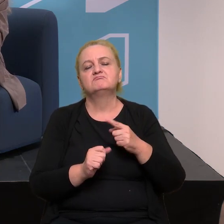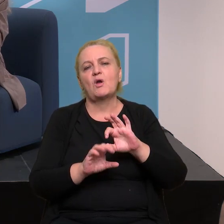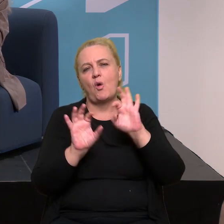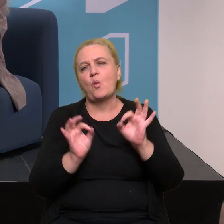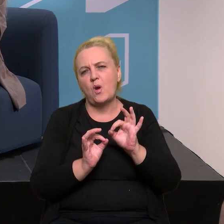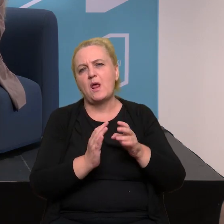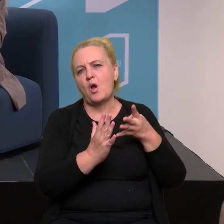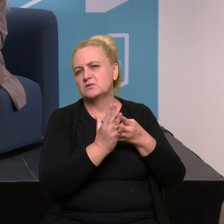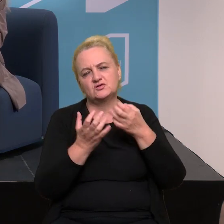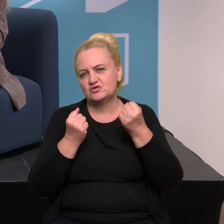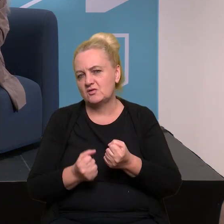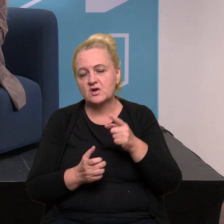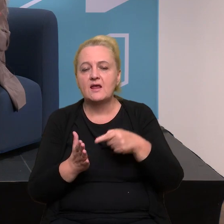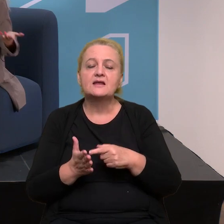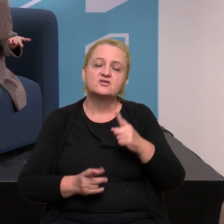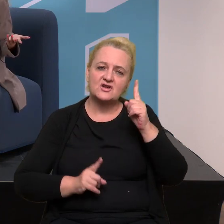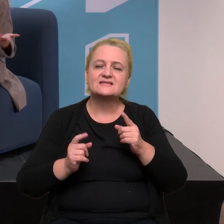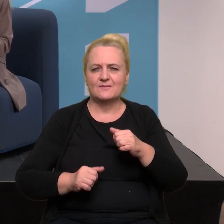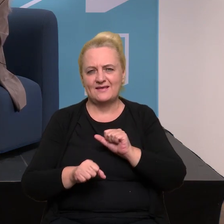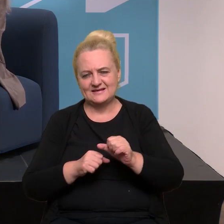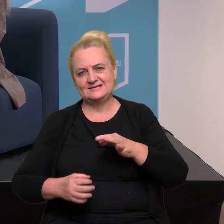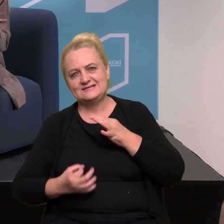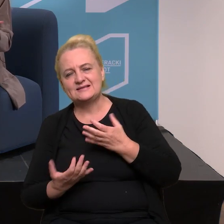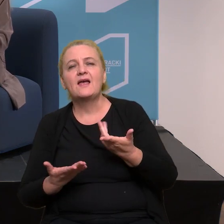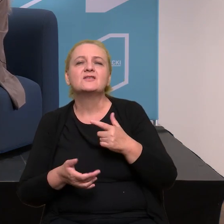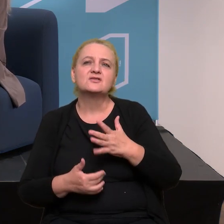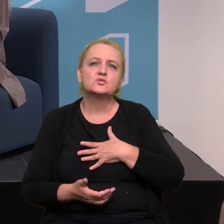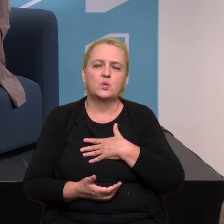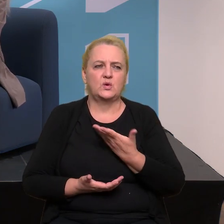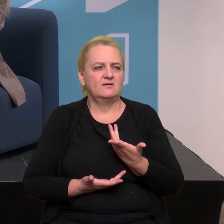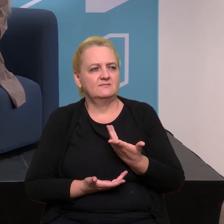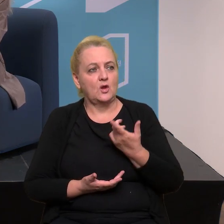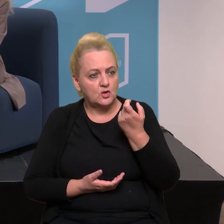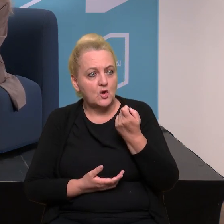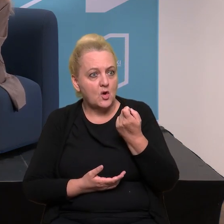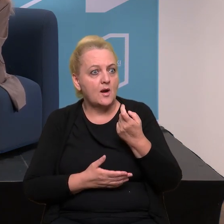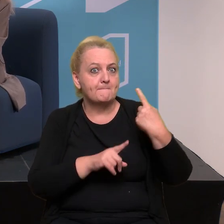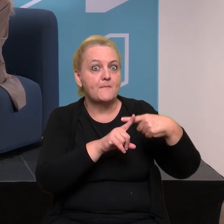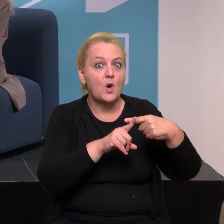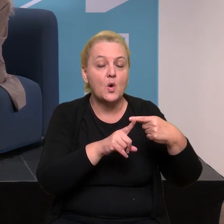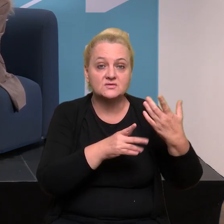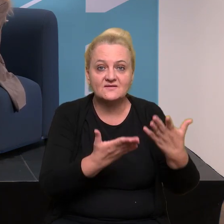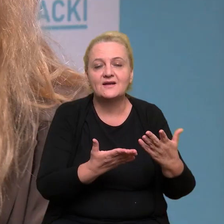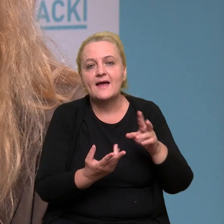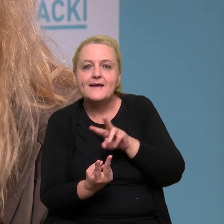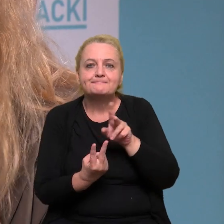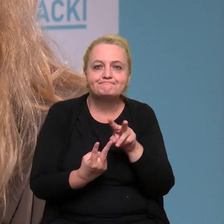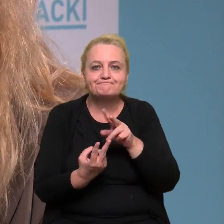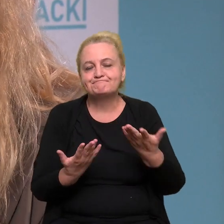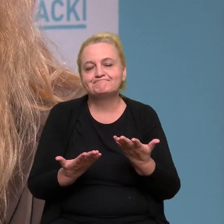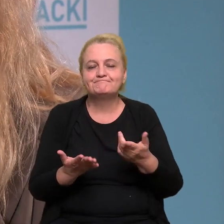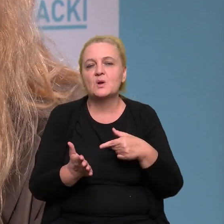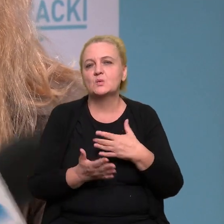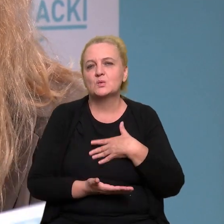dać. Czasami jestem bardzo sfrustrowany, czasami mam uczucie, że coś się zmienia na korzyść, więc waga się jak gdyby